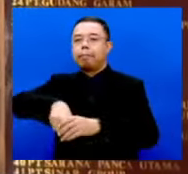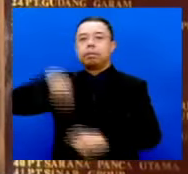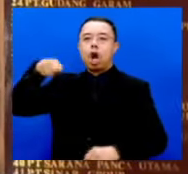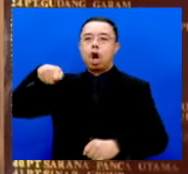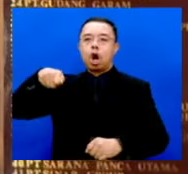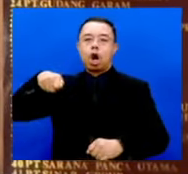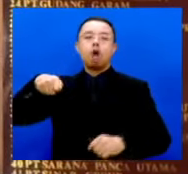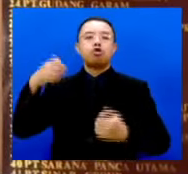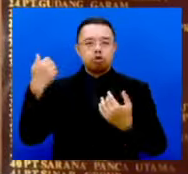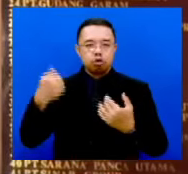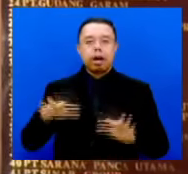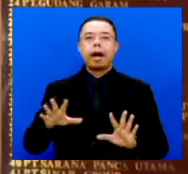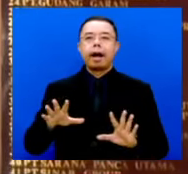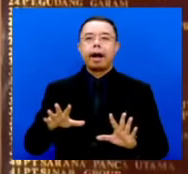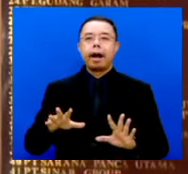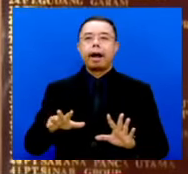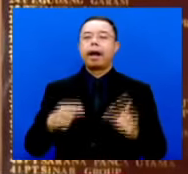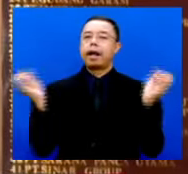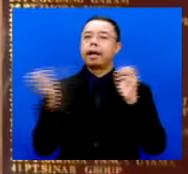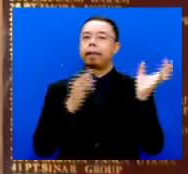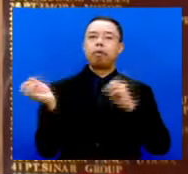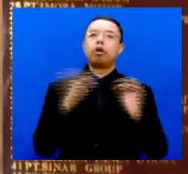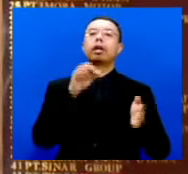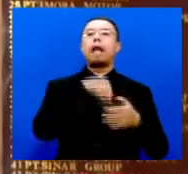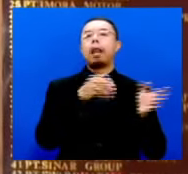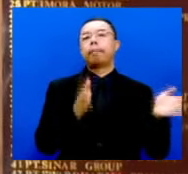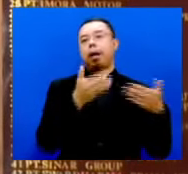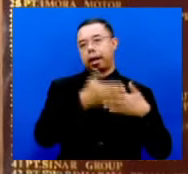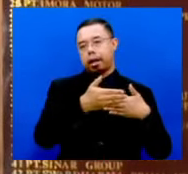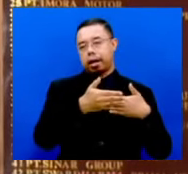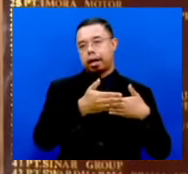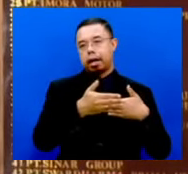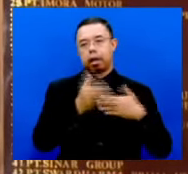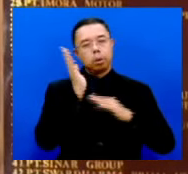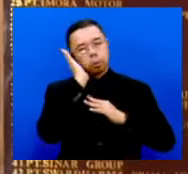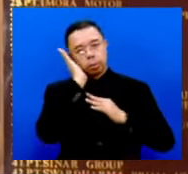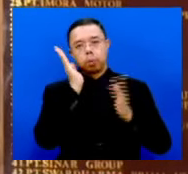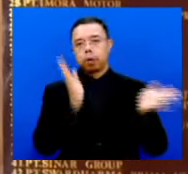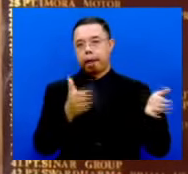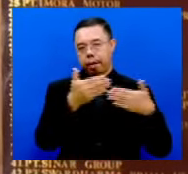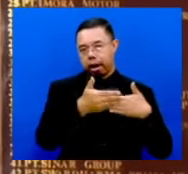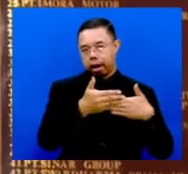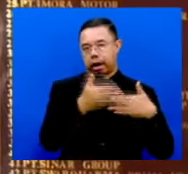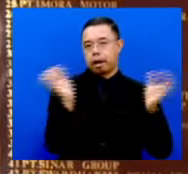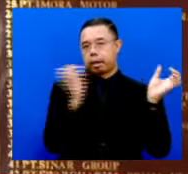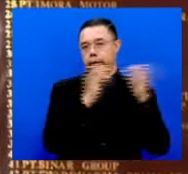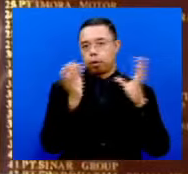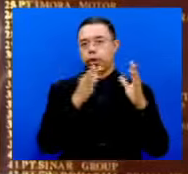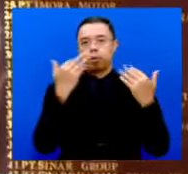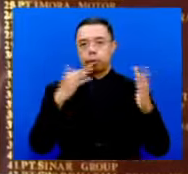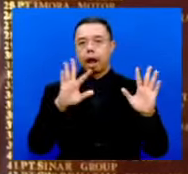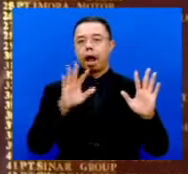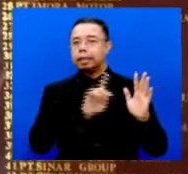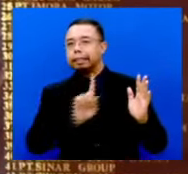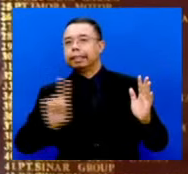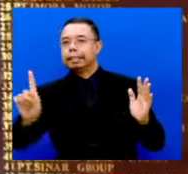dapurekok itu berada di kamar di kamar suami istri itu lanjut